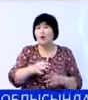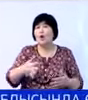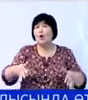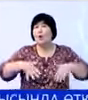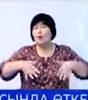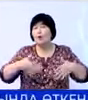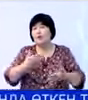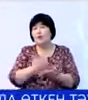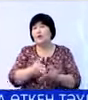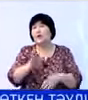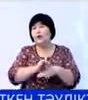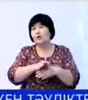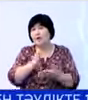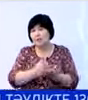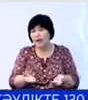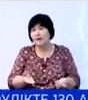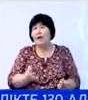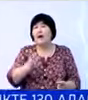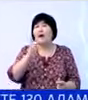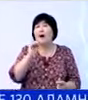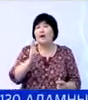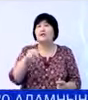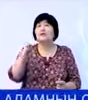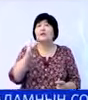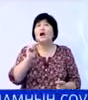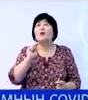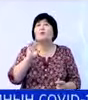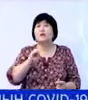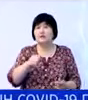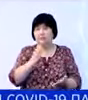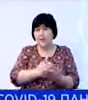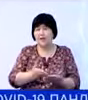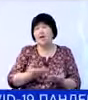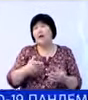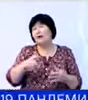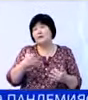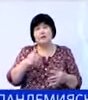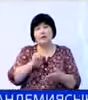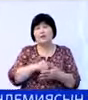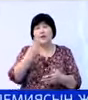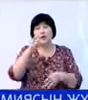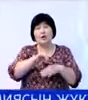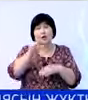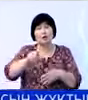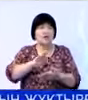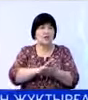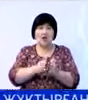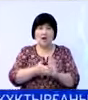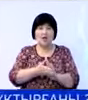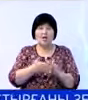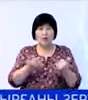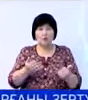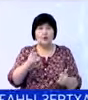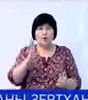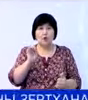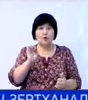алу жолдарының аурулары бар, қант диабеті бар. Негізінен екі науқастың жағдайы осы